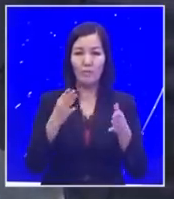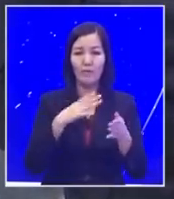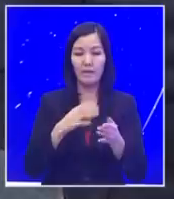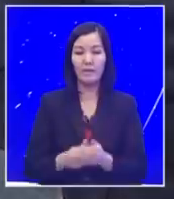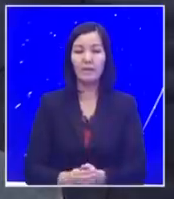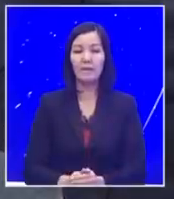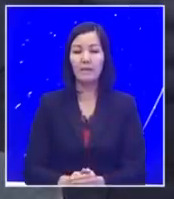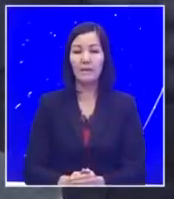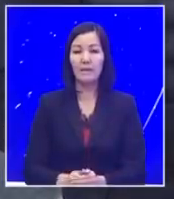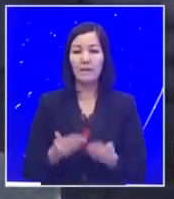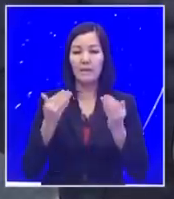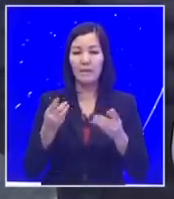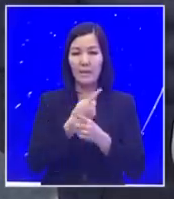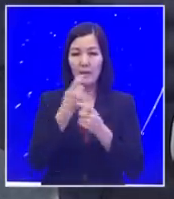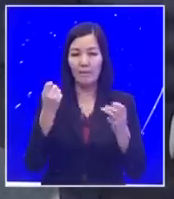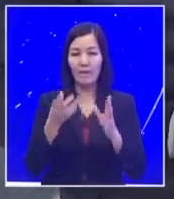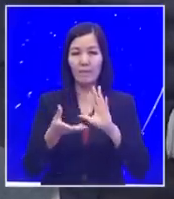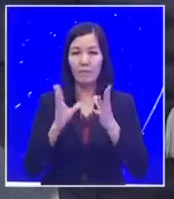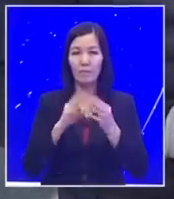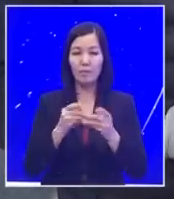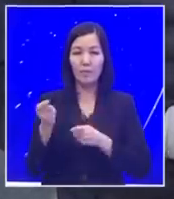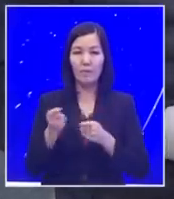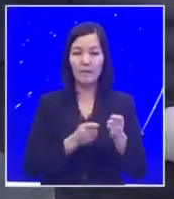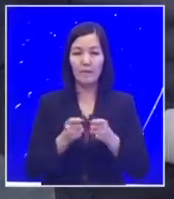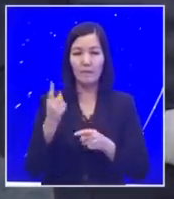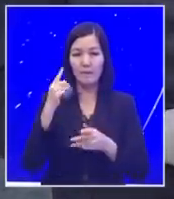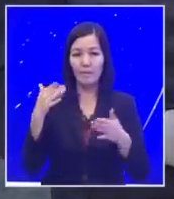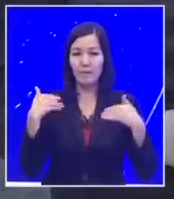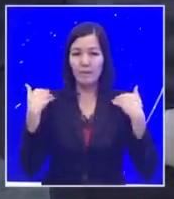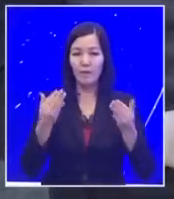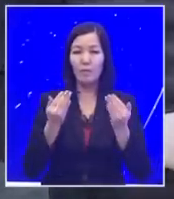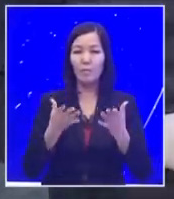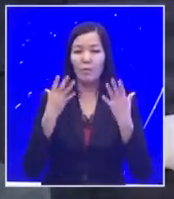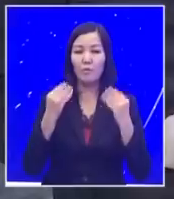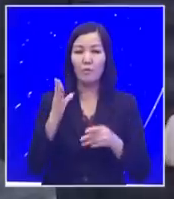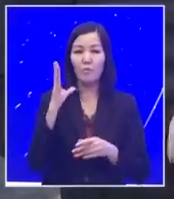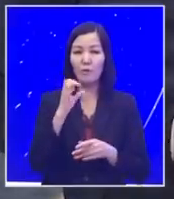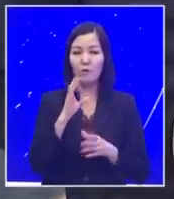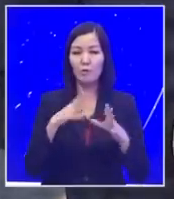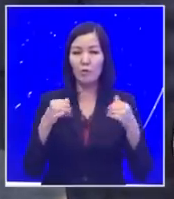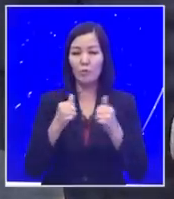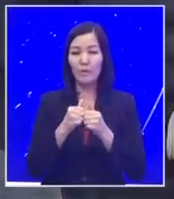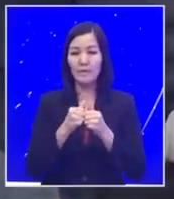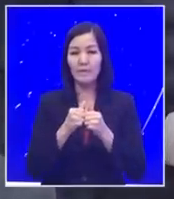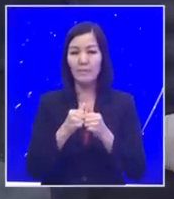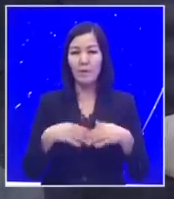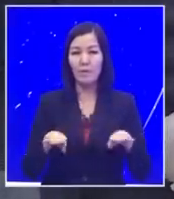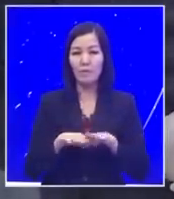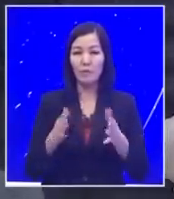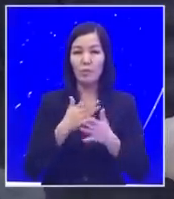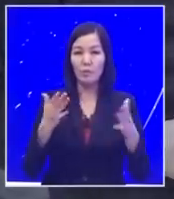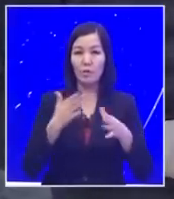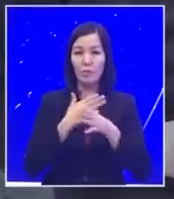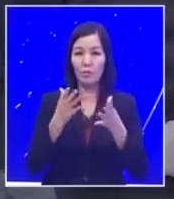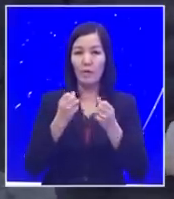жатырмыз. Енді мәлімет бойынша осы басқарманың бастамасы мен міне бүгінгі таңға дейін 500-ге жуық отбасы осындай үлкен көмектер алып